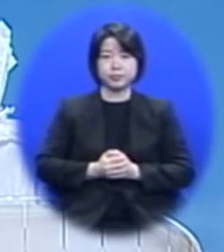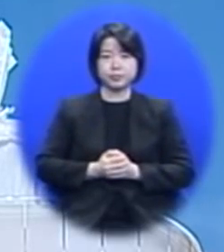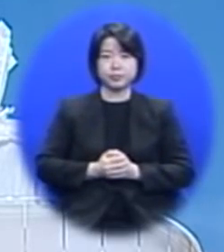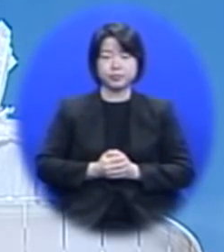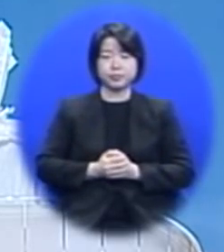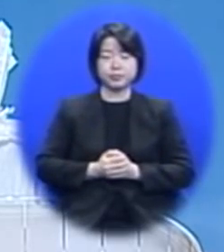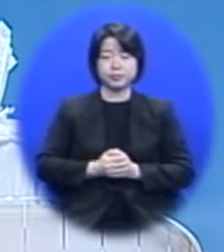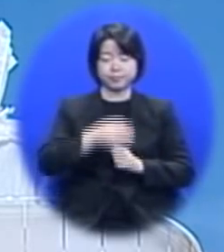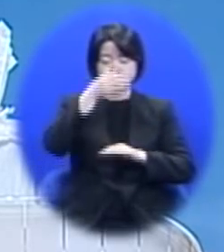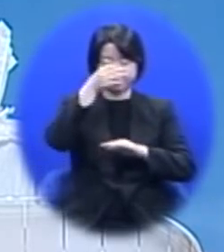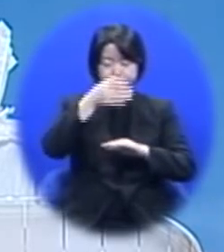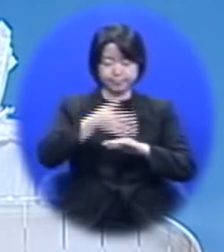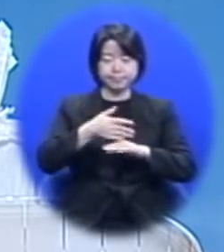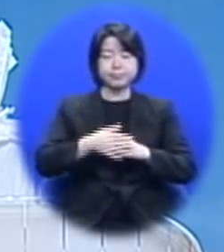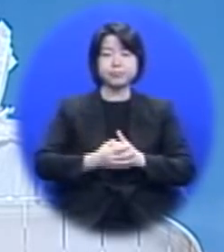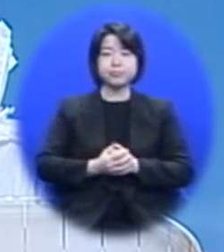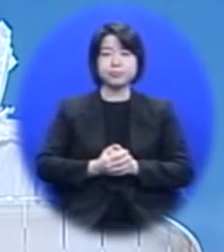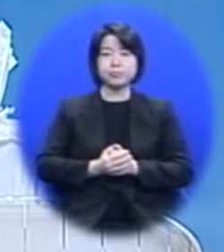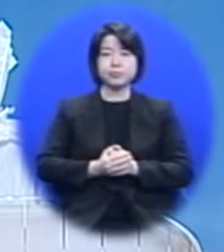죄송합니다.